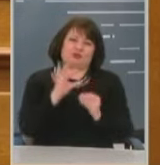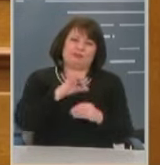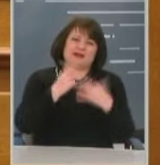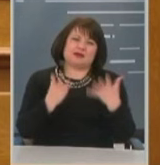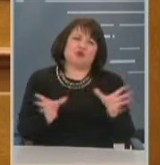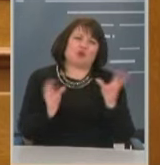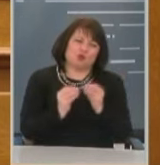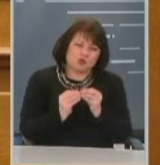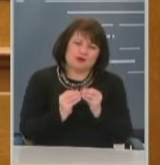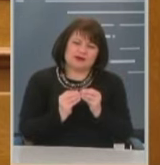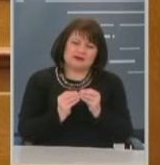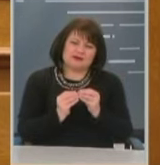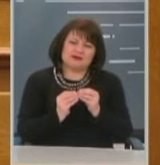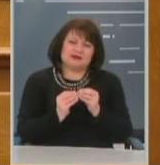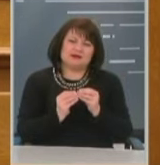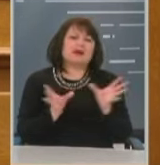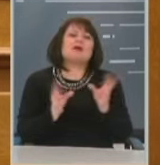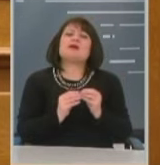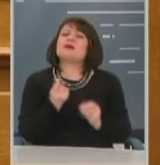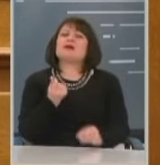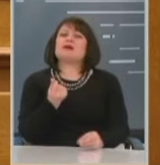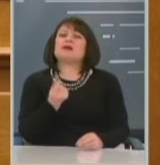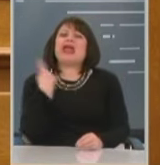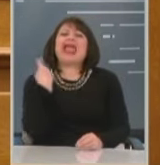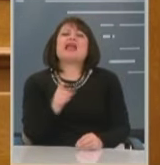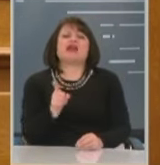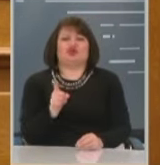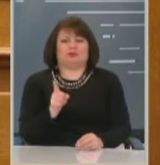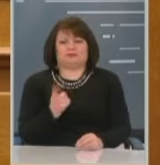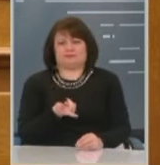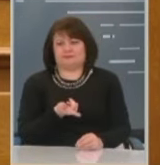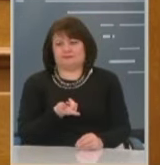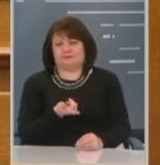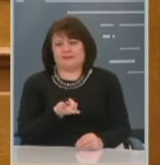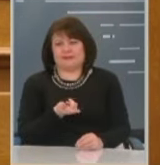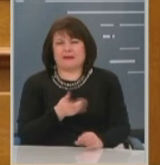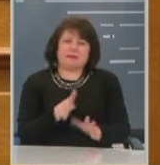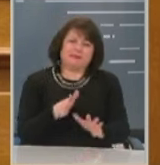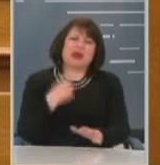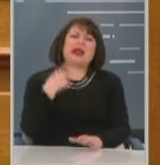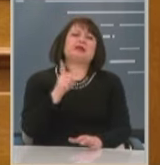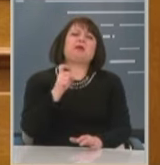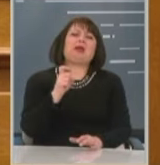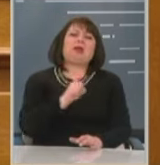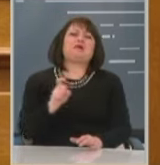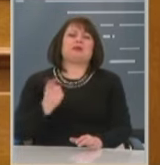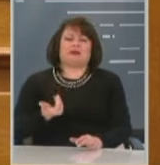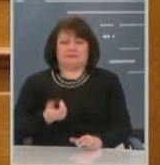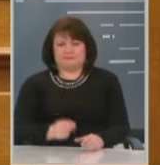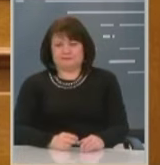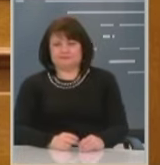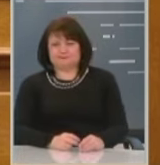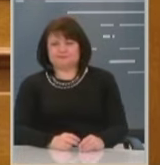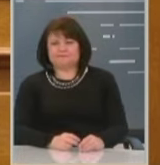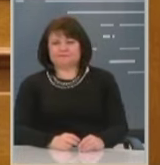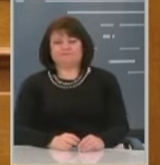και 5. Ξέρετε πόσα είναι τούτα? 100. Και κάτι. 110. Από